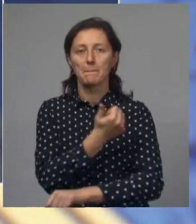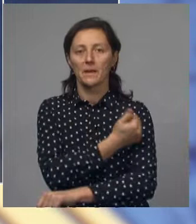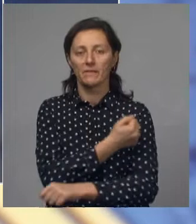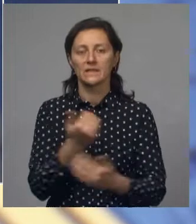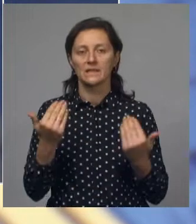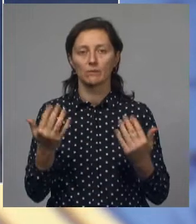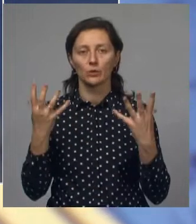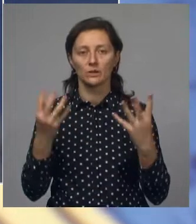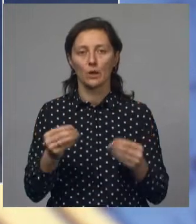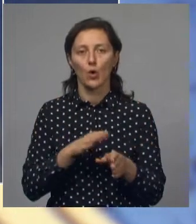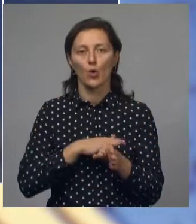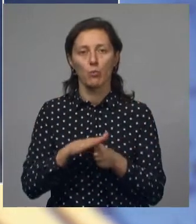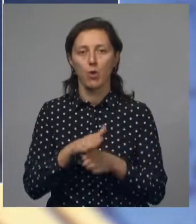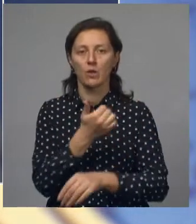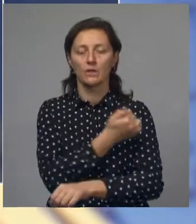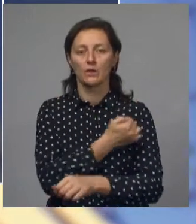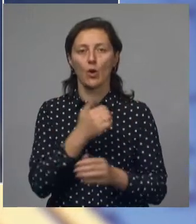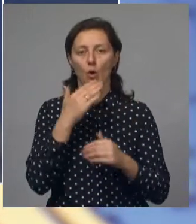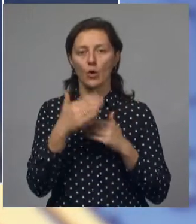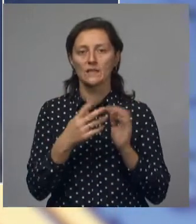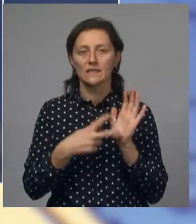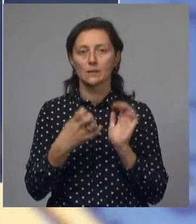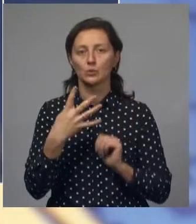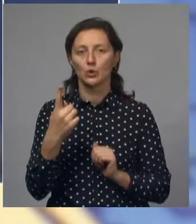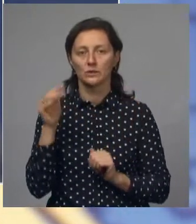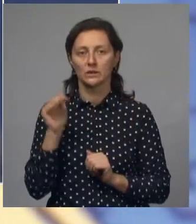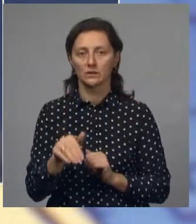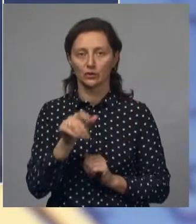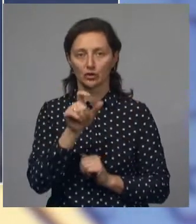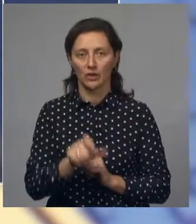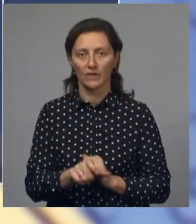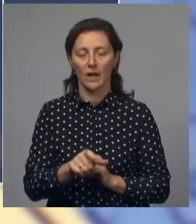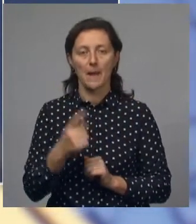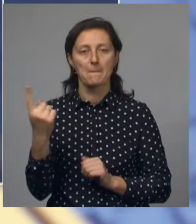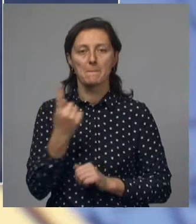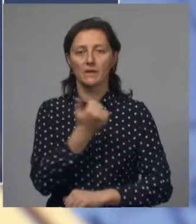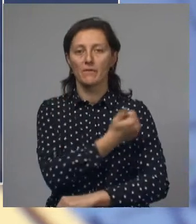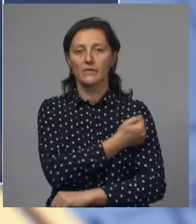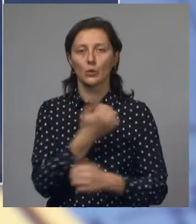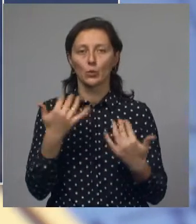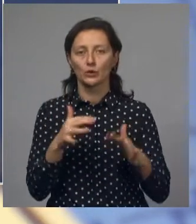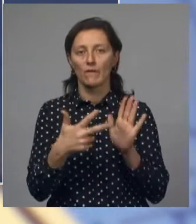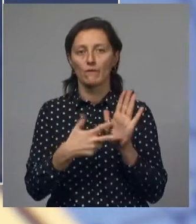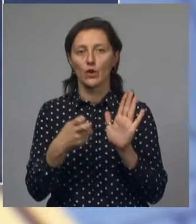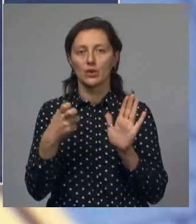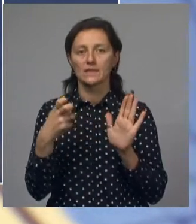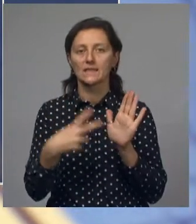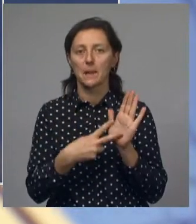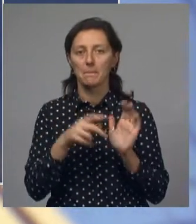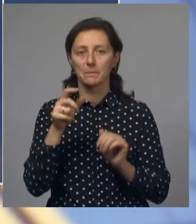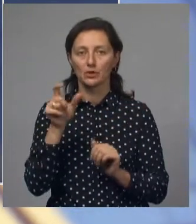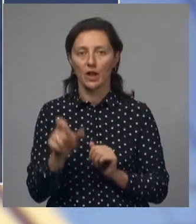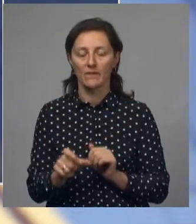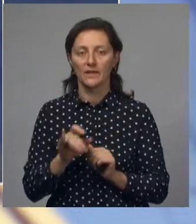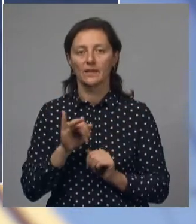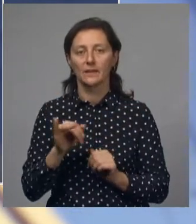сегодняшний день полный цикл прошли более 741 тысячи человек первый компонент получили более 800 7000 и примерно столько